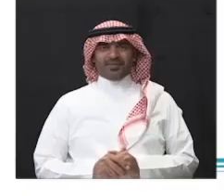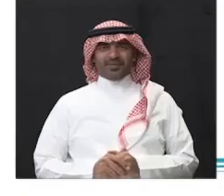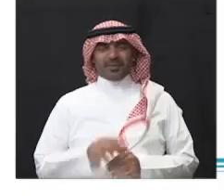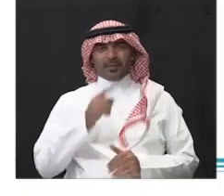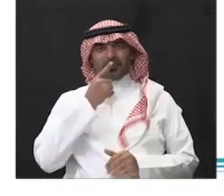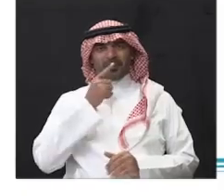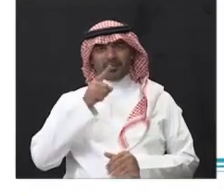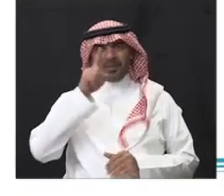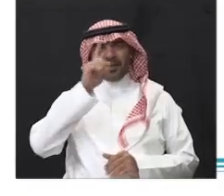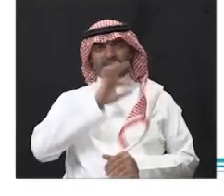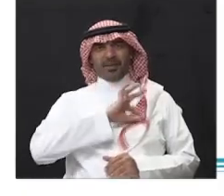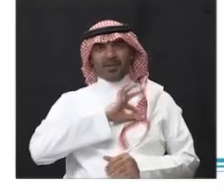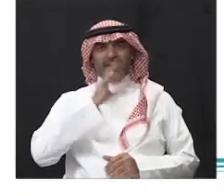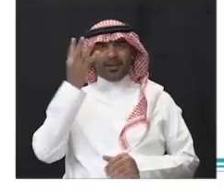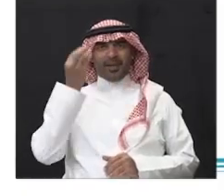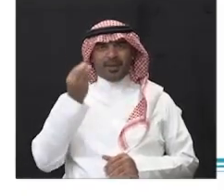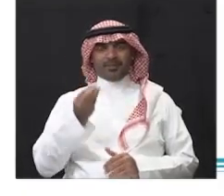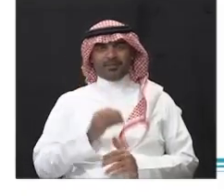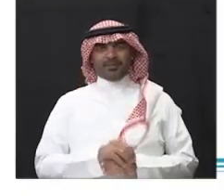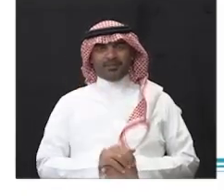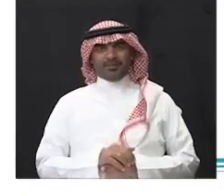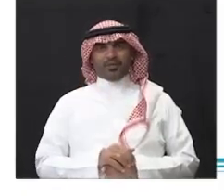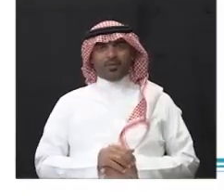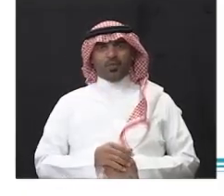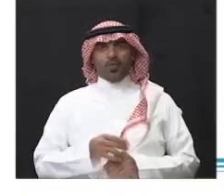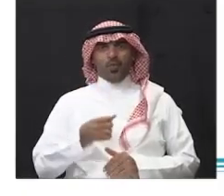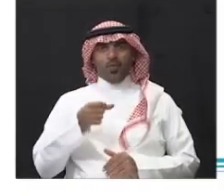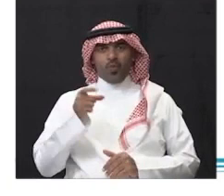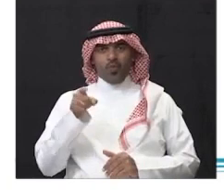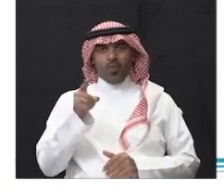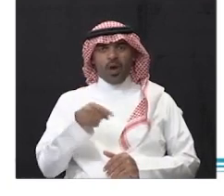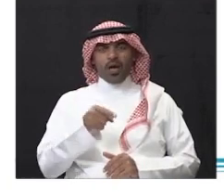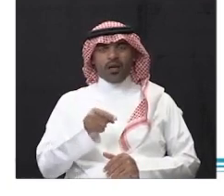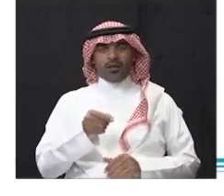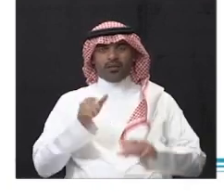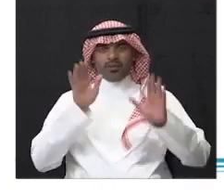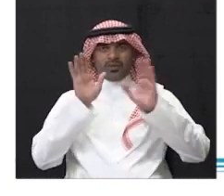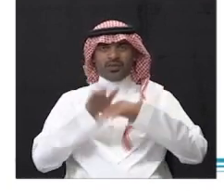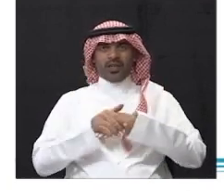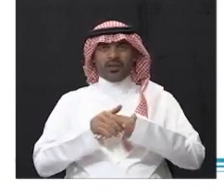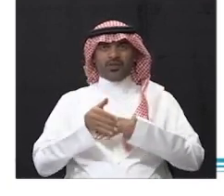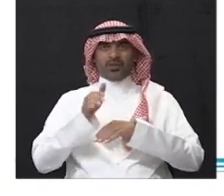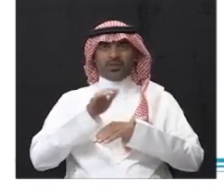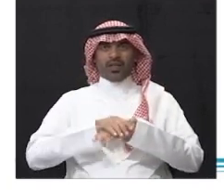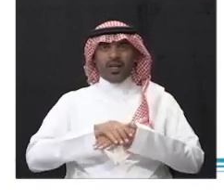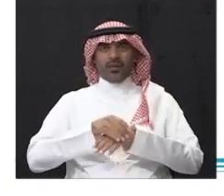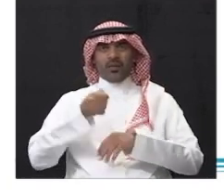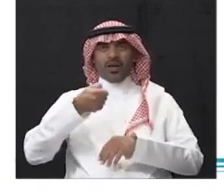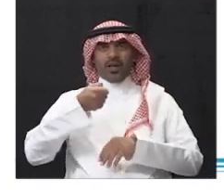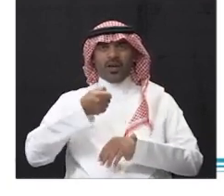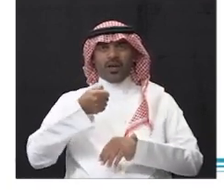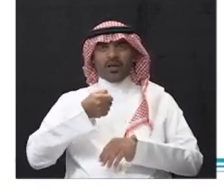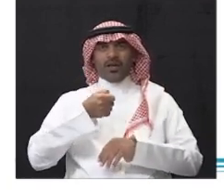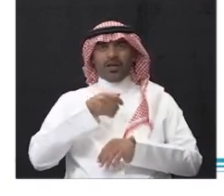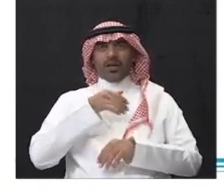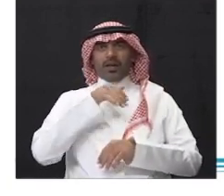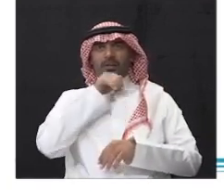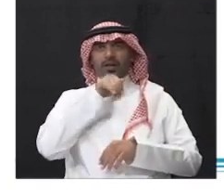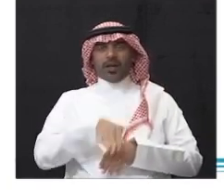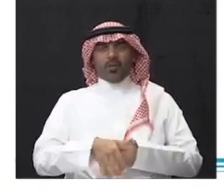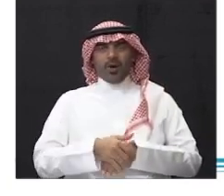بسم الله الرحمن الرحيم، والصلاة والسلام على نبينا محمد. السلام عليكم ورحمة الله